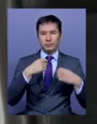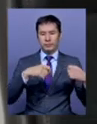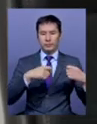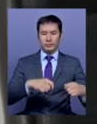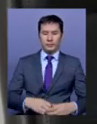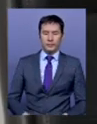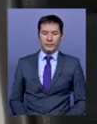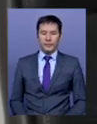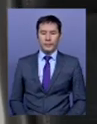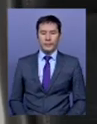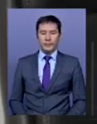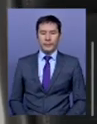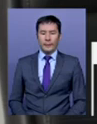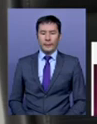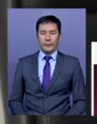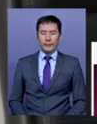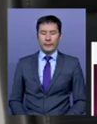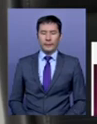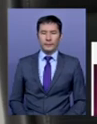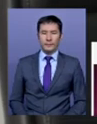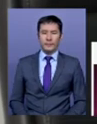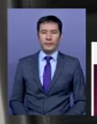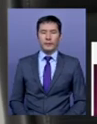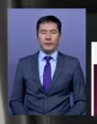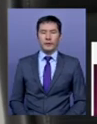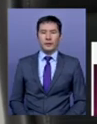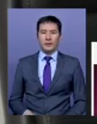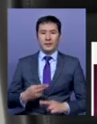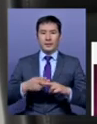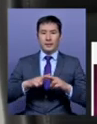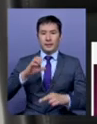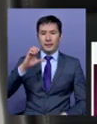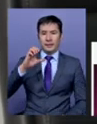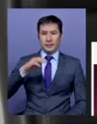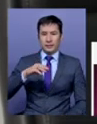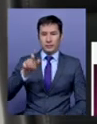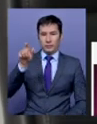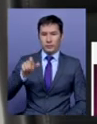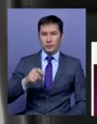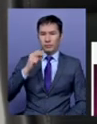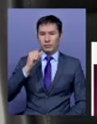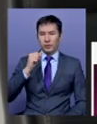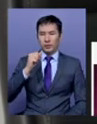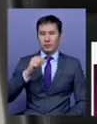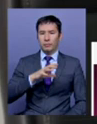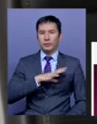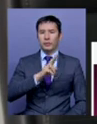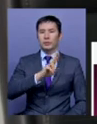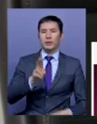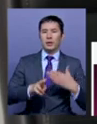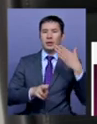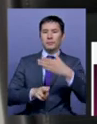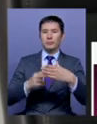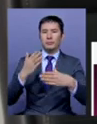Онтырлай, осы іс бойынша өзінің танысы сотталған Бағдәулет Байдуллалы арынға екі тапаншаны